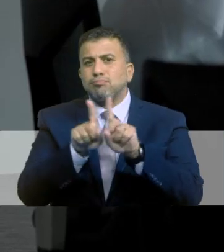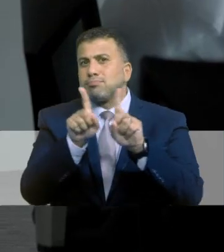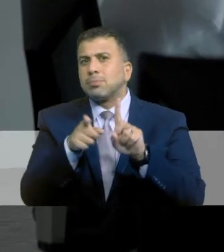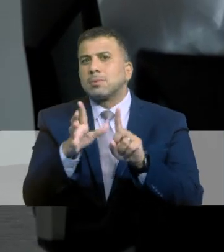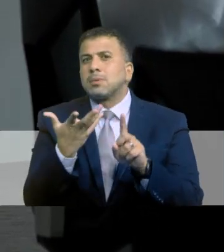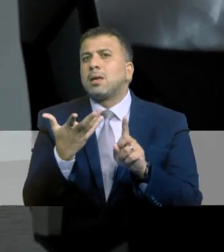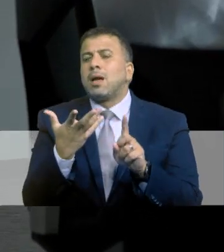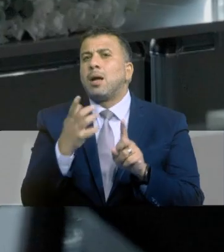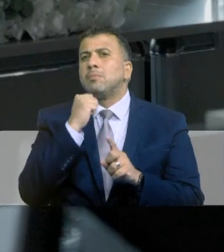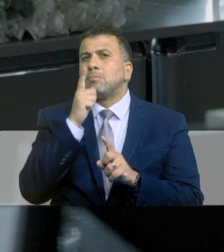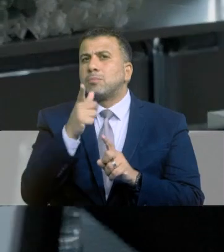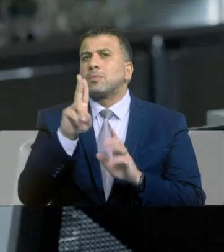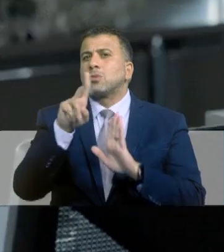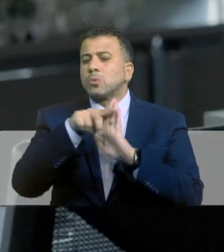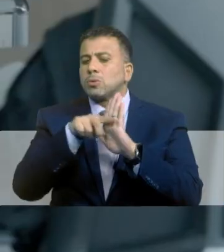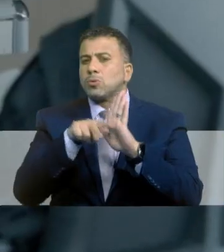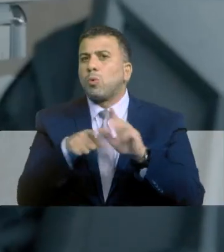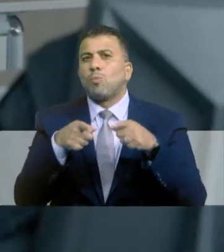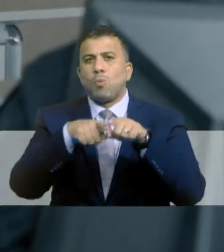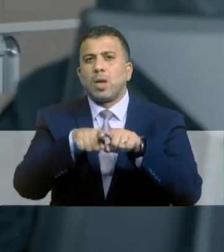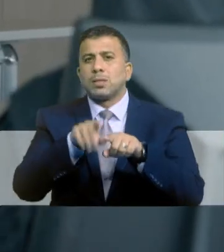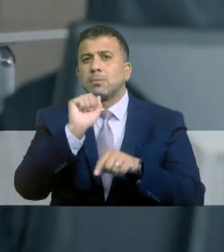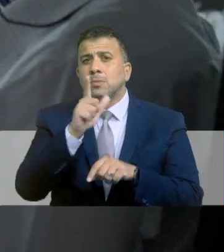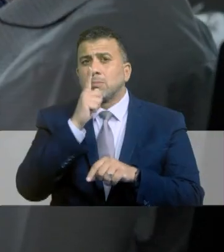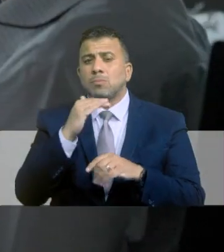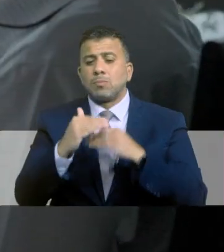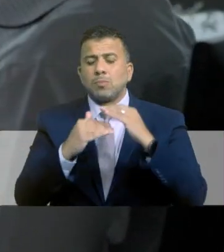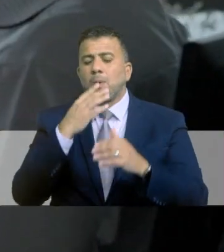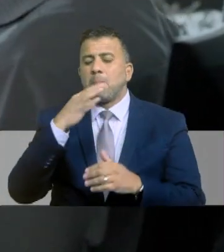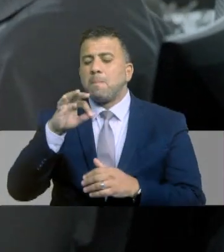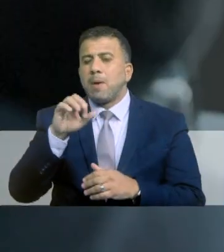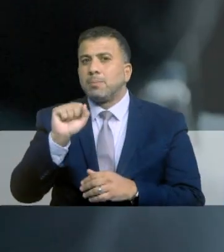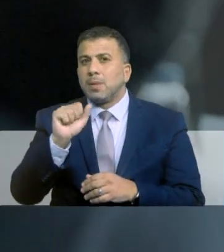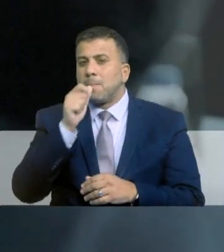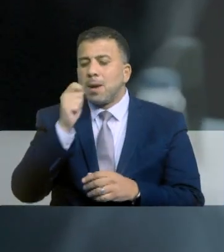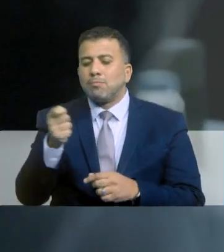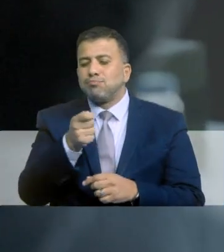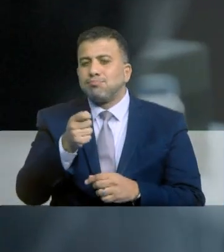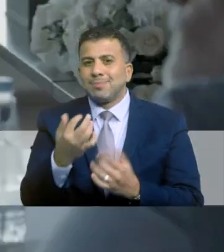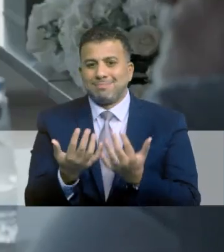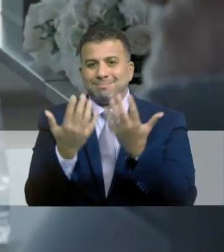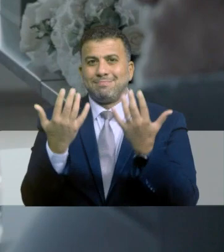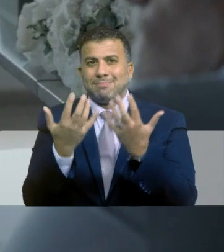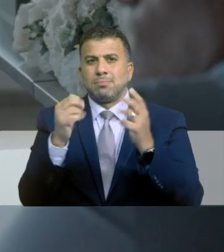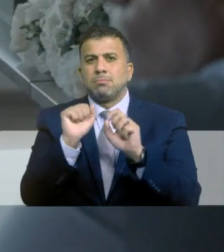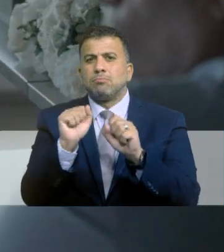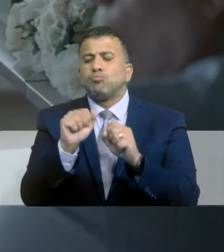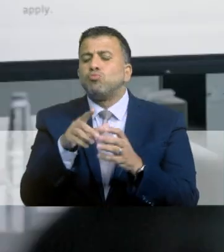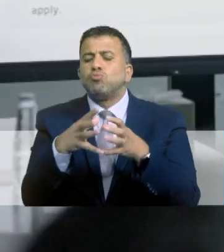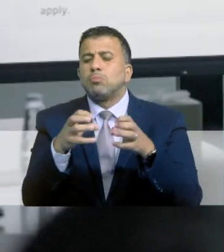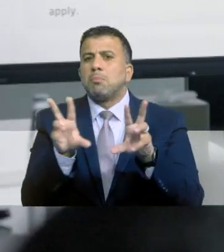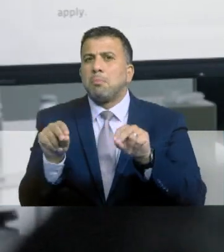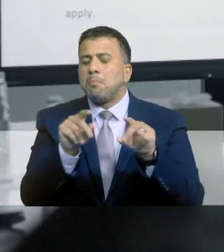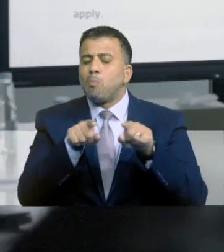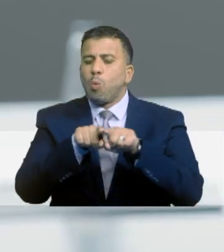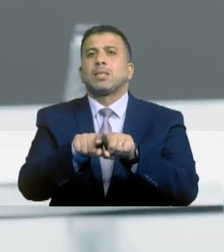وذلك لوضع التوصيات المناسبه بشان مستويات ملوحه مياه الري وفقا للصنف المستخدم